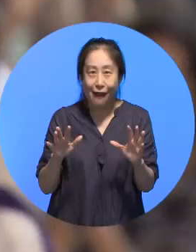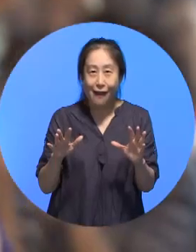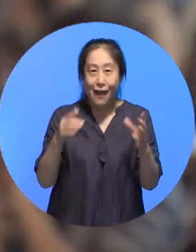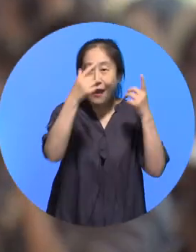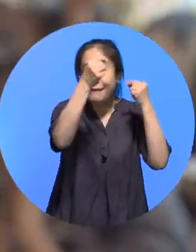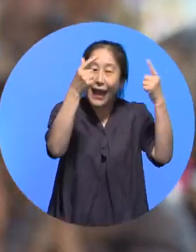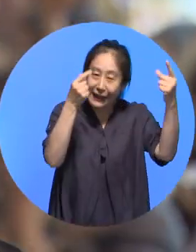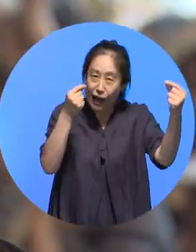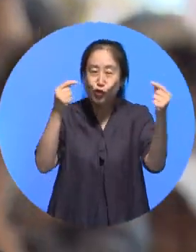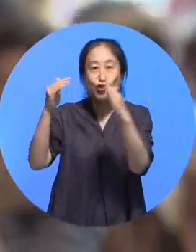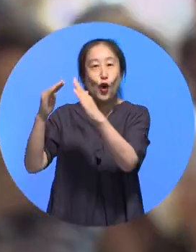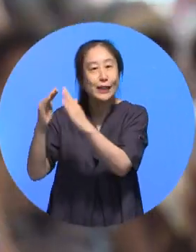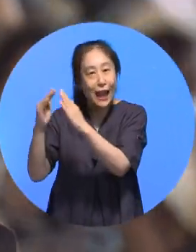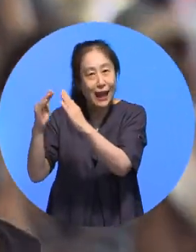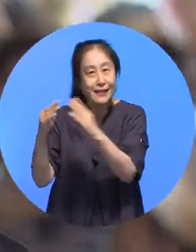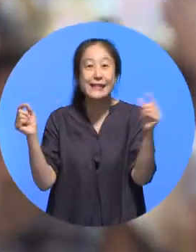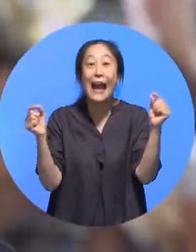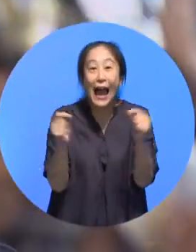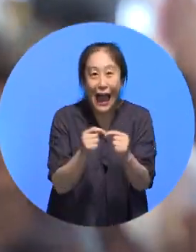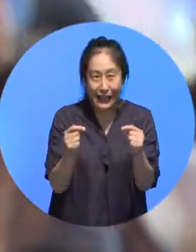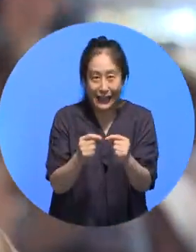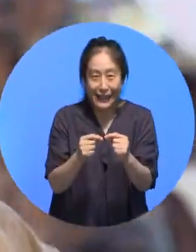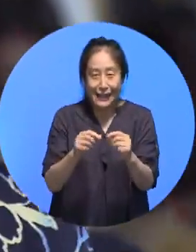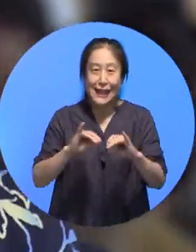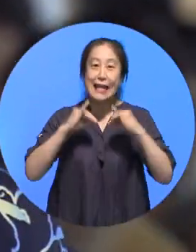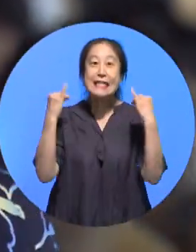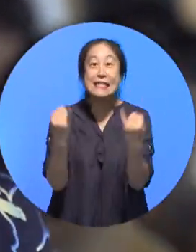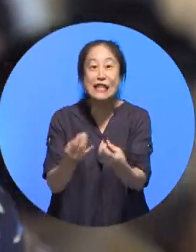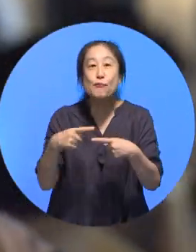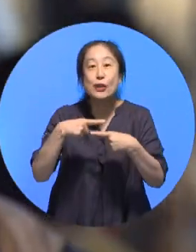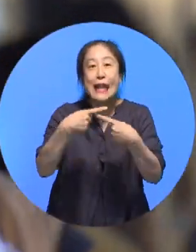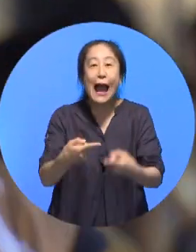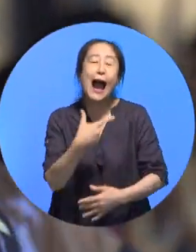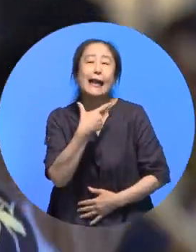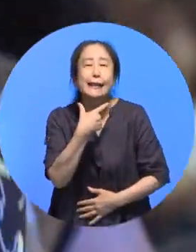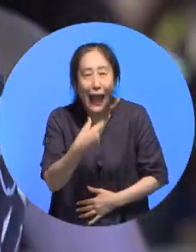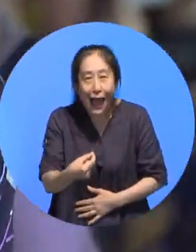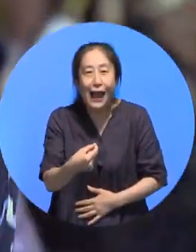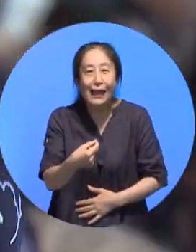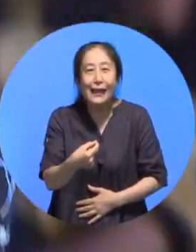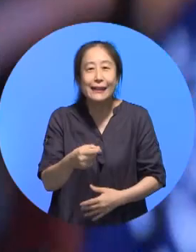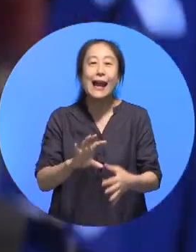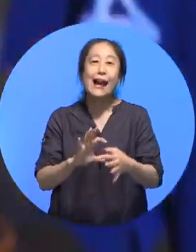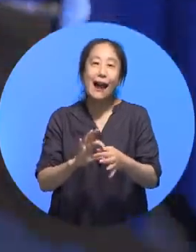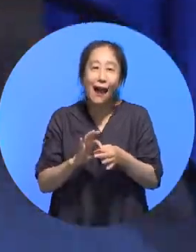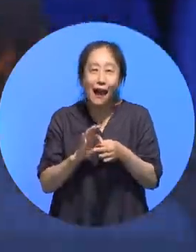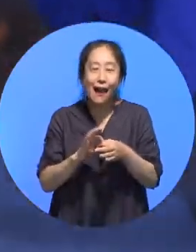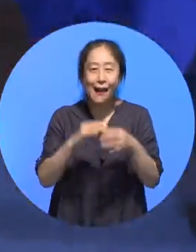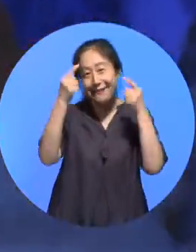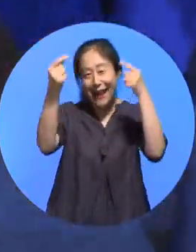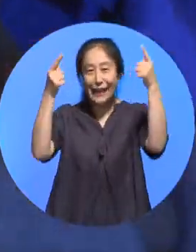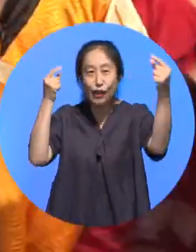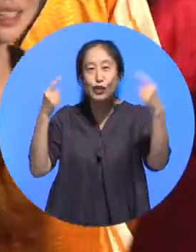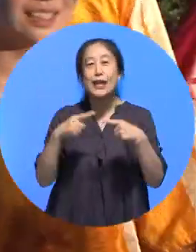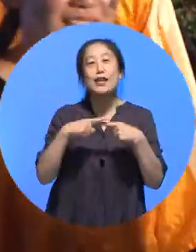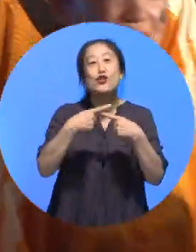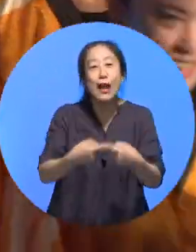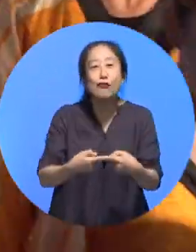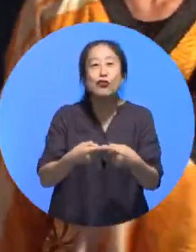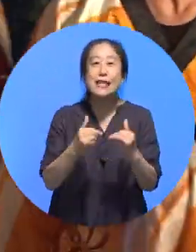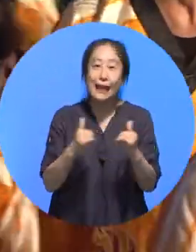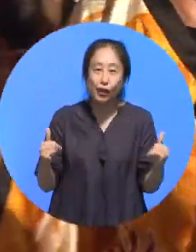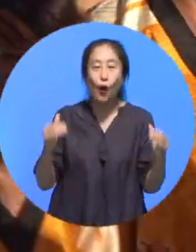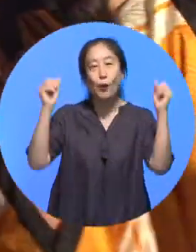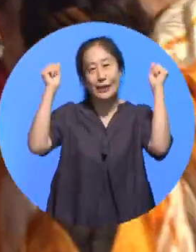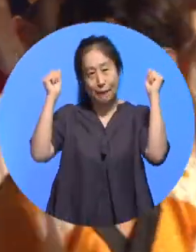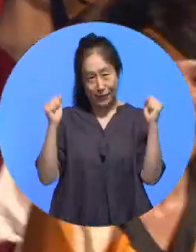で館を知ってで関西大学やし家も近いからとこでその売に入るために関西大学に入学した